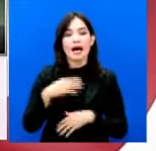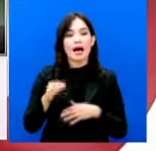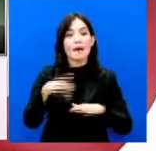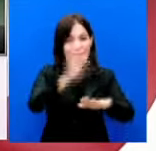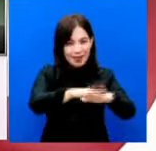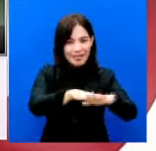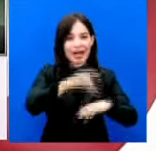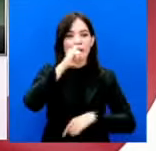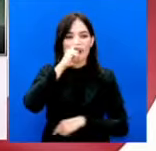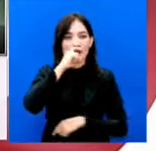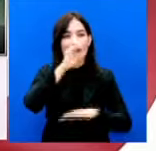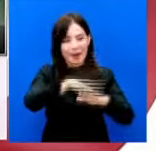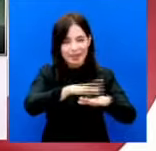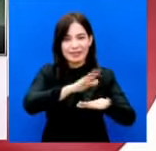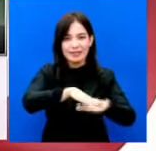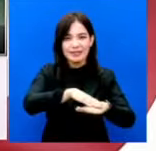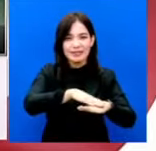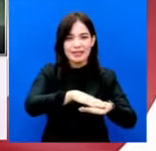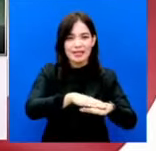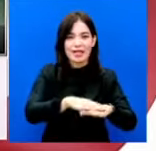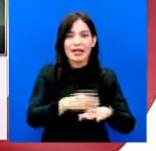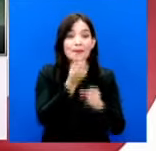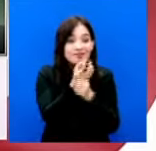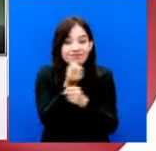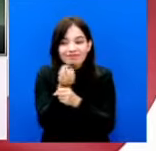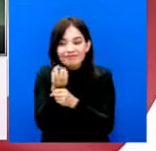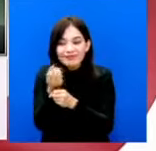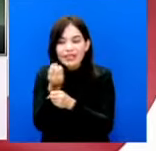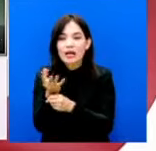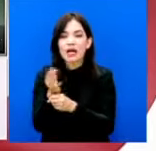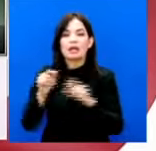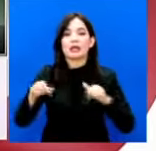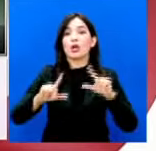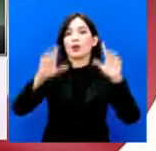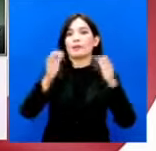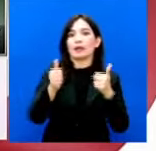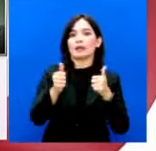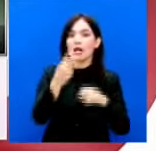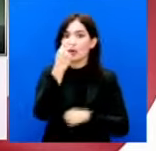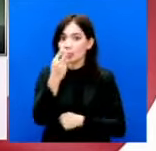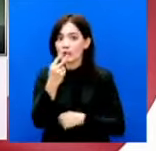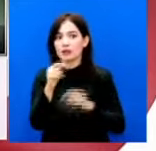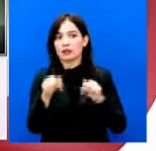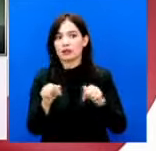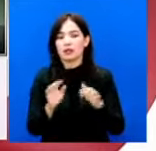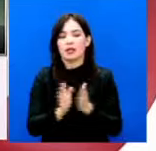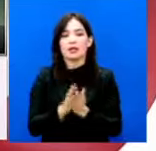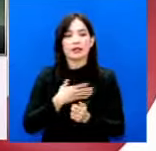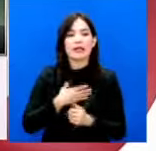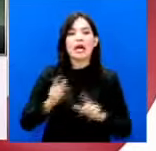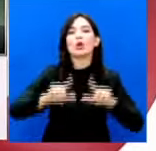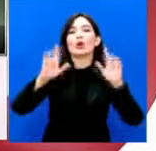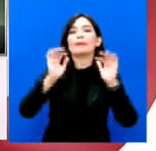memanggil Bapak untuk memberikan masukan kepada saya. Saya lihat luar biasa. Bapak luar biasa, terus terang aja, saya memang luar